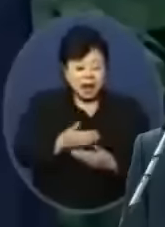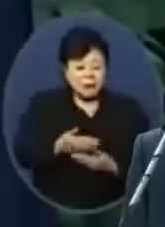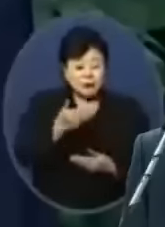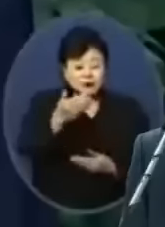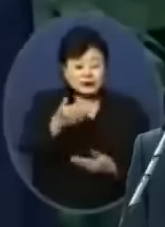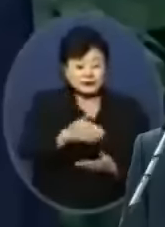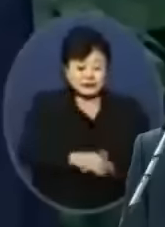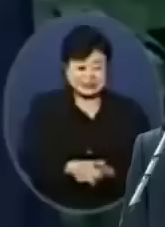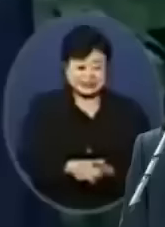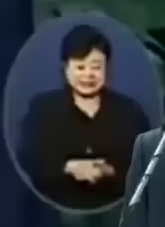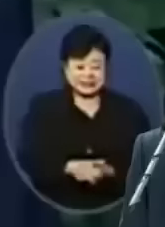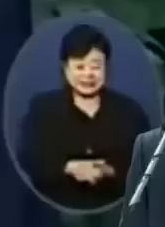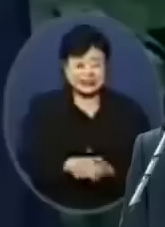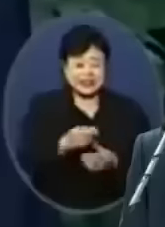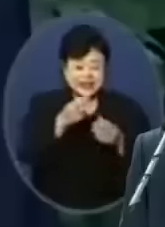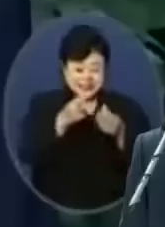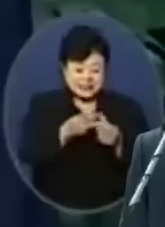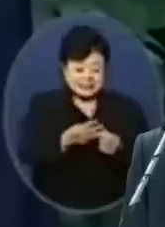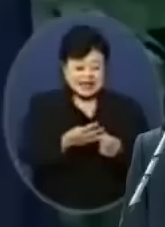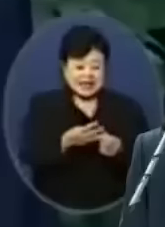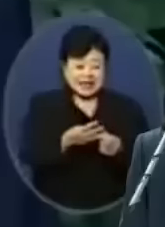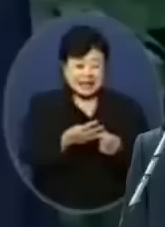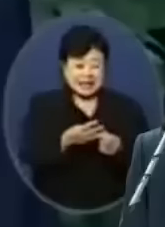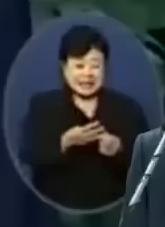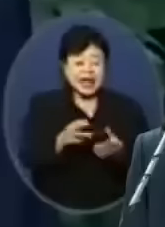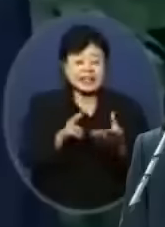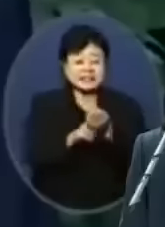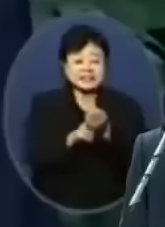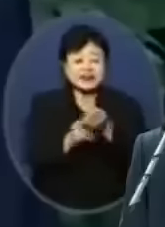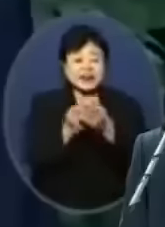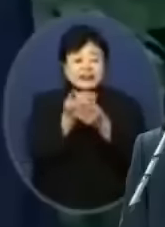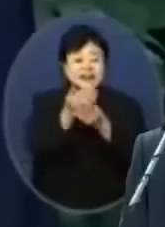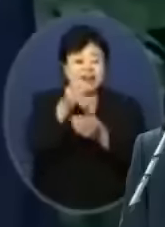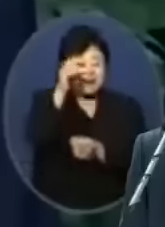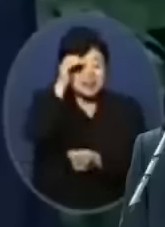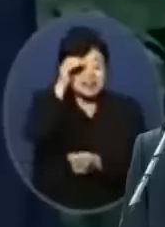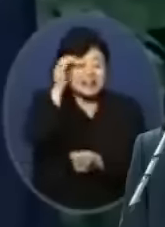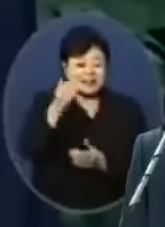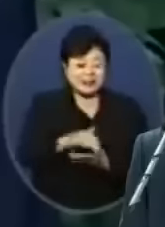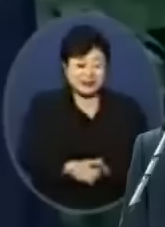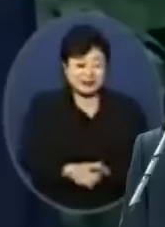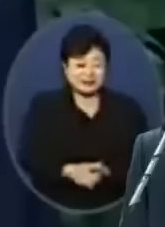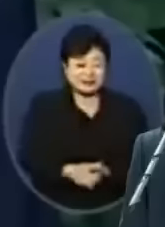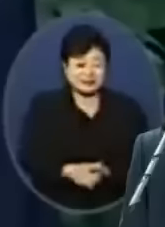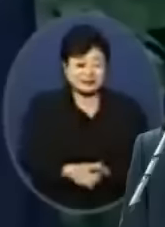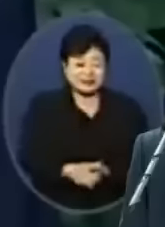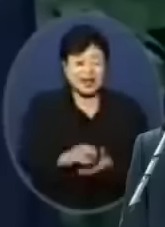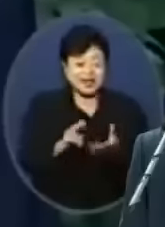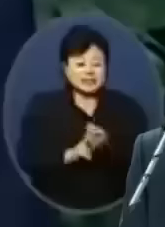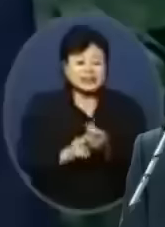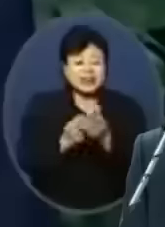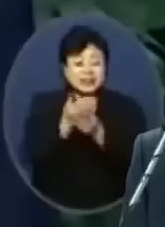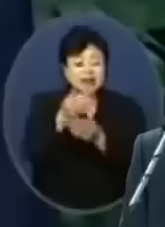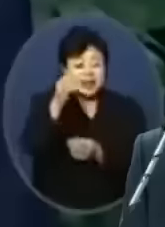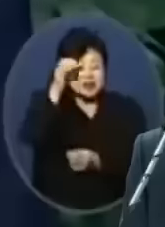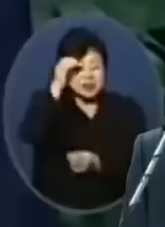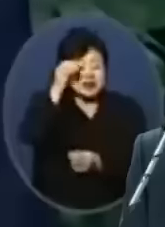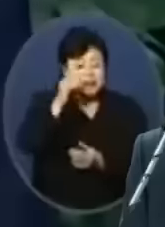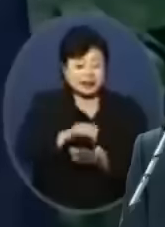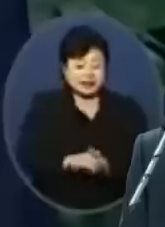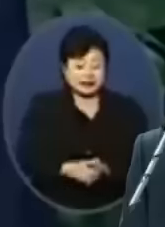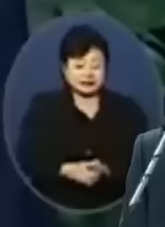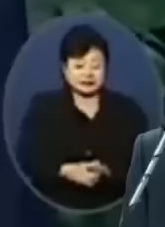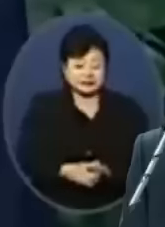것입니다. 그리고 셋째로는 기적이 일어날 것을 기대해야 되는 것입니다. 기적이 일어날 것을 기도해야